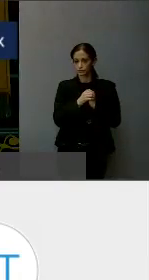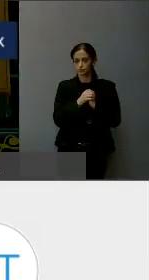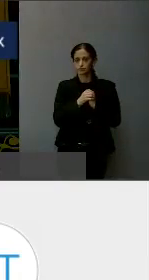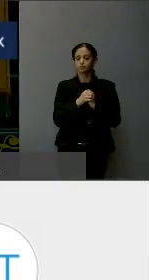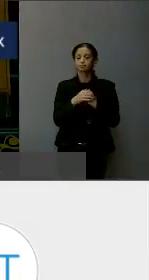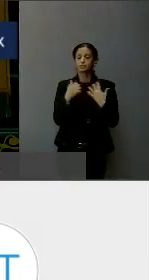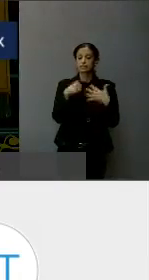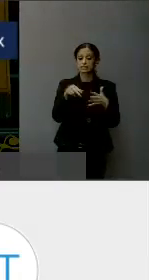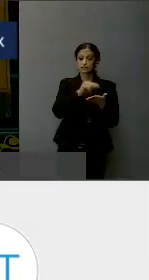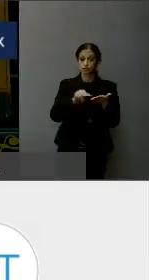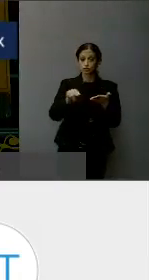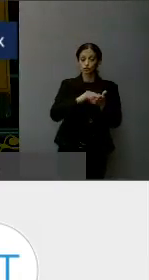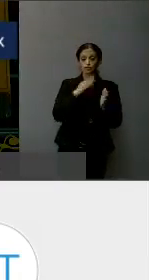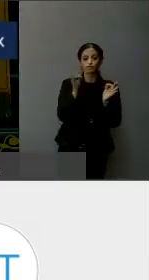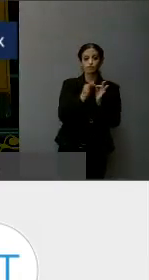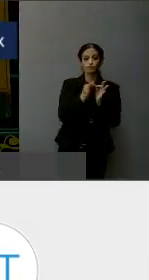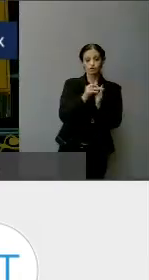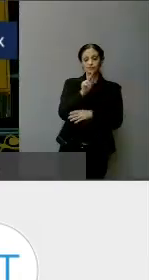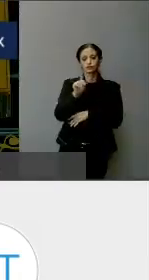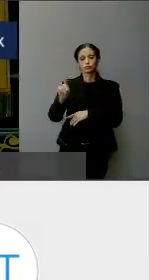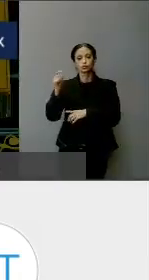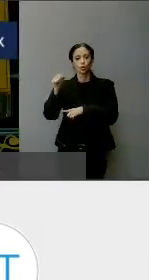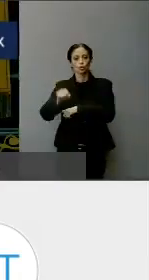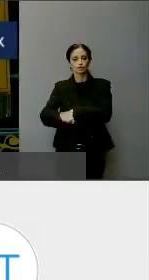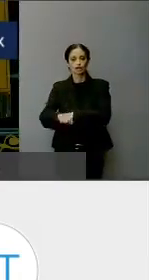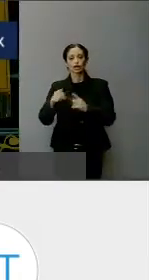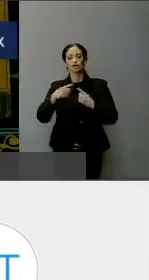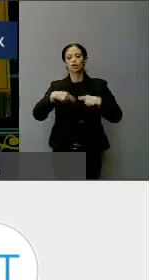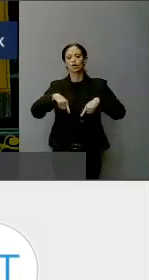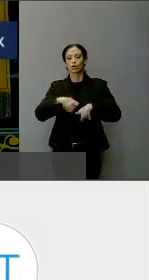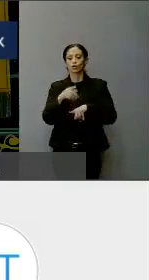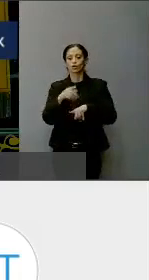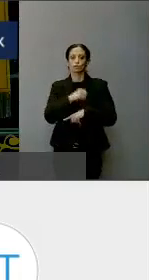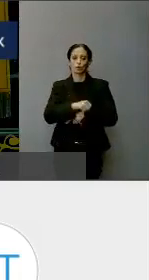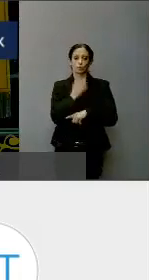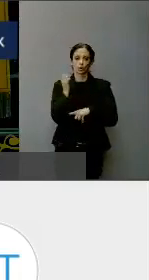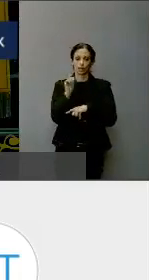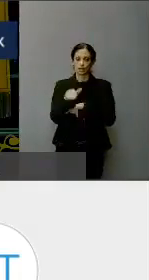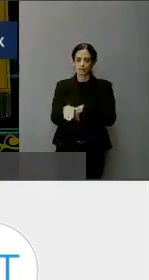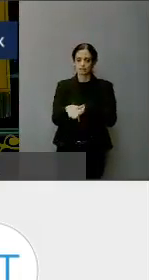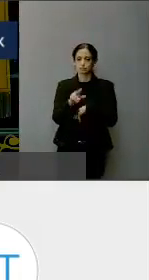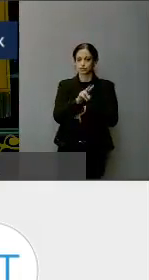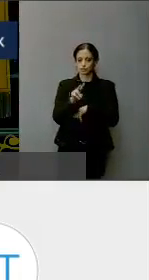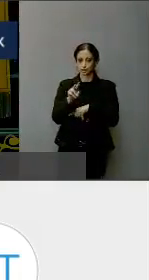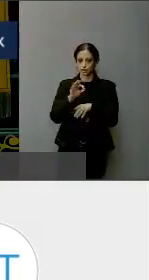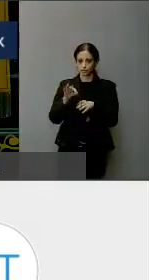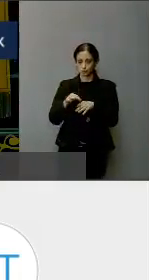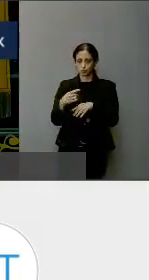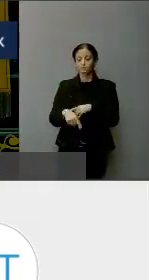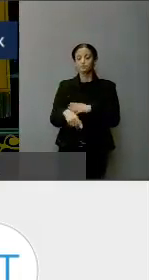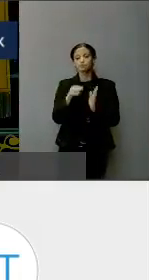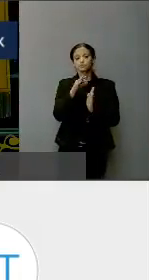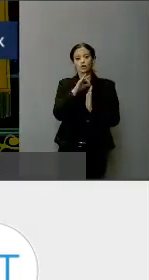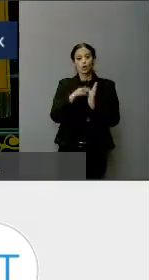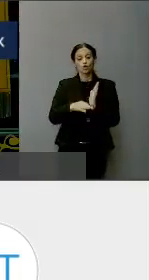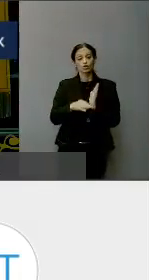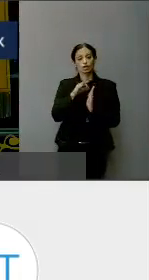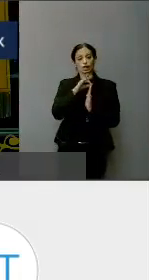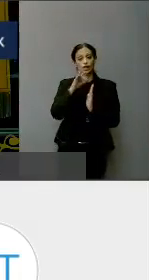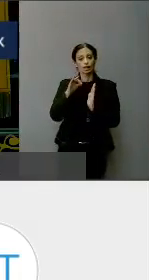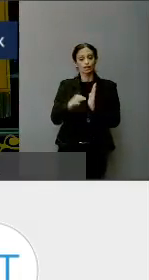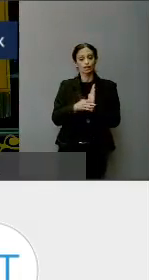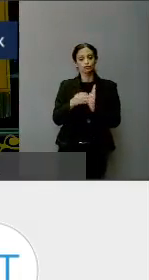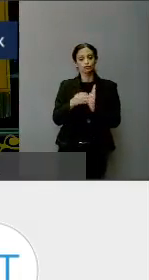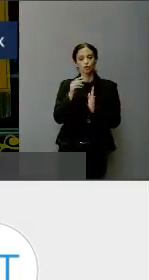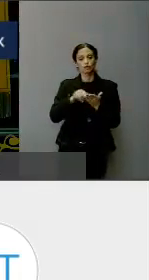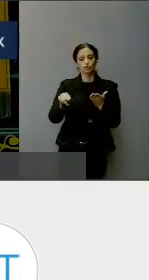16 voti favorevoli 21 contrari il consiglio comunale respinge il 22 ancora in votazione dell'ordine del